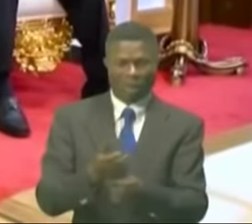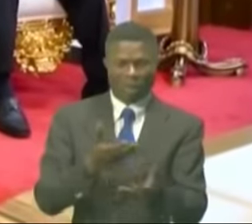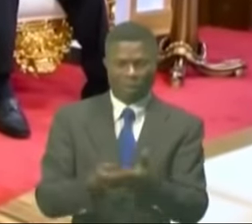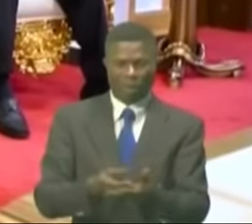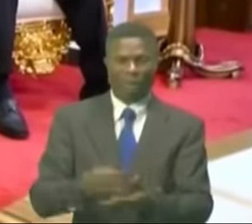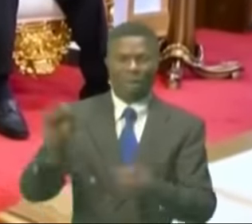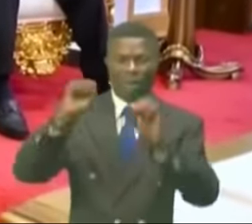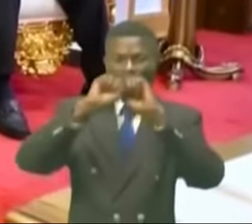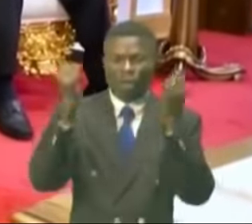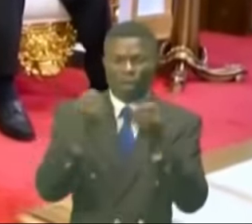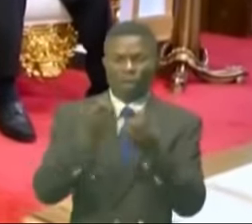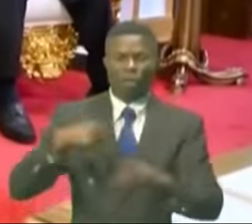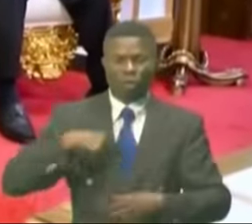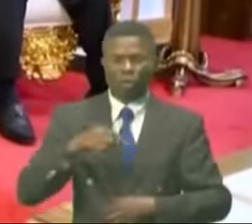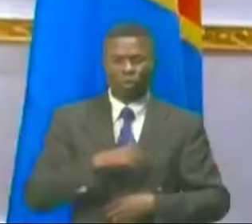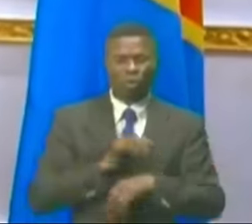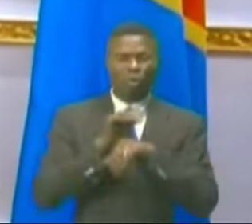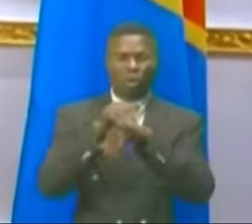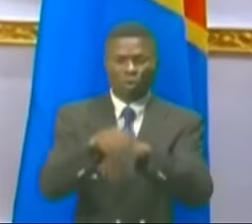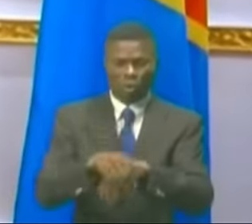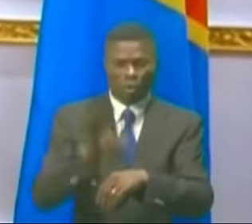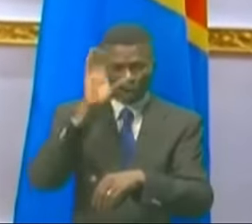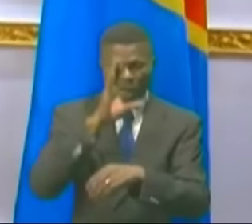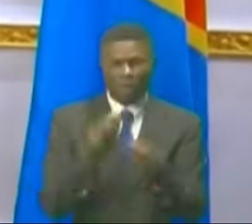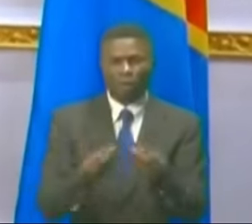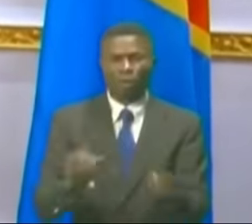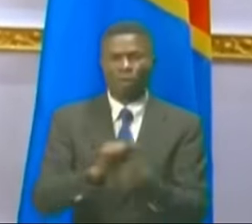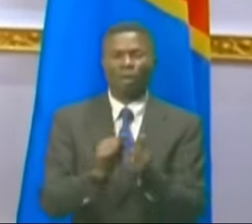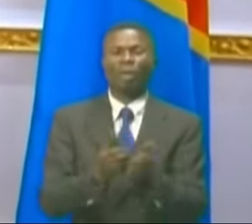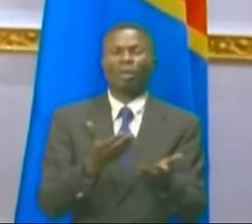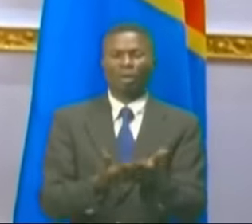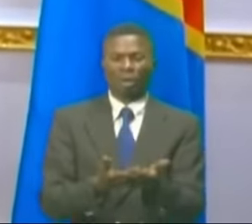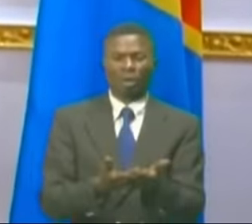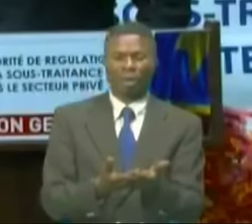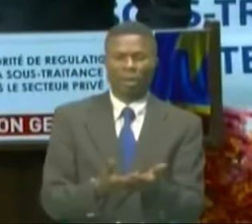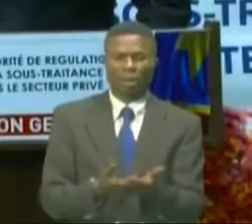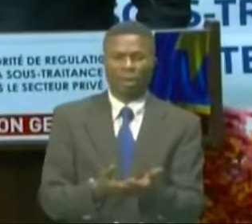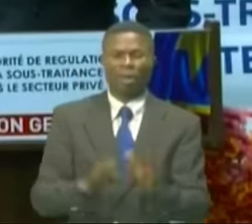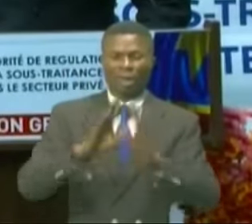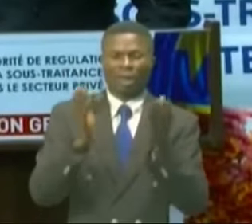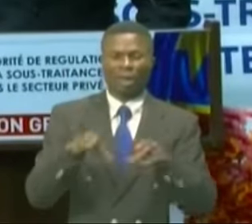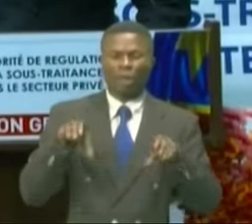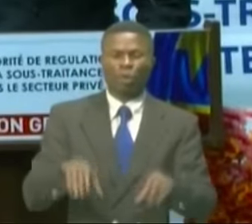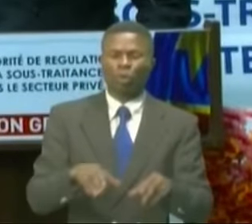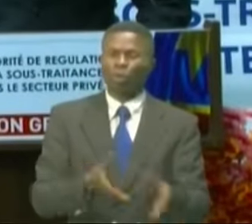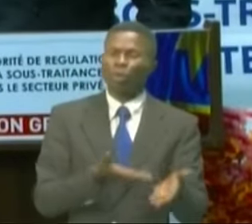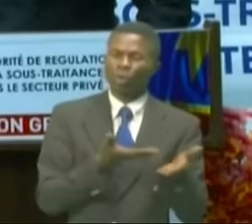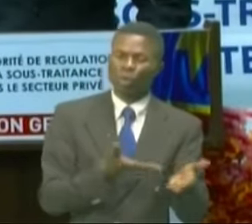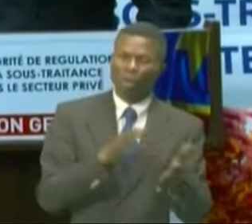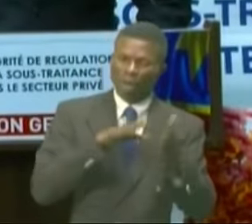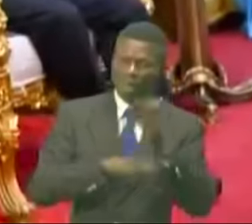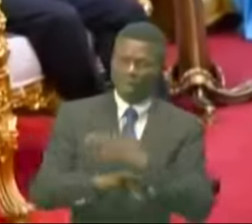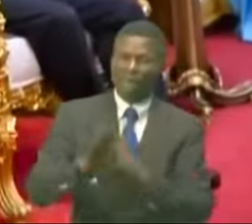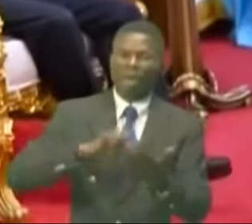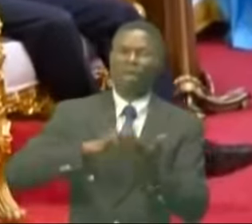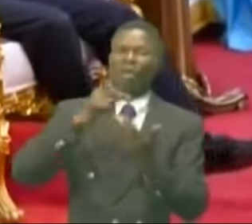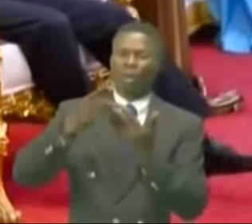toujours ouverte et aussi nous souhaitons que plus de sociétés congolaises puissent entrer dans notre